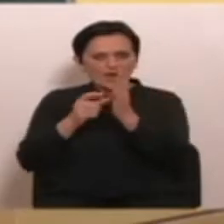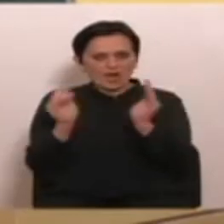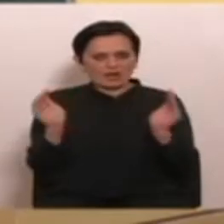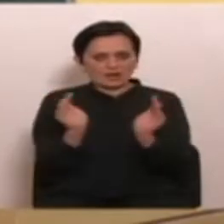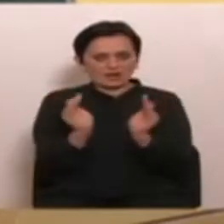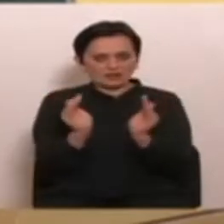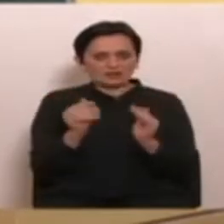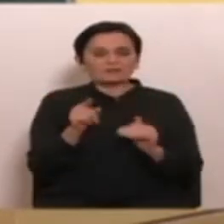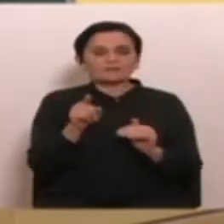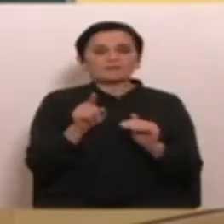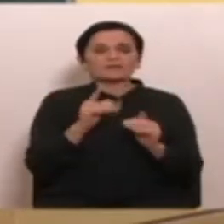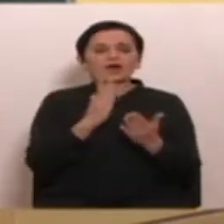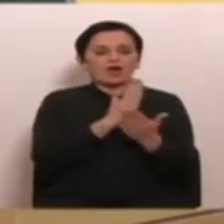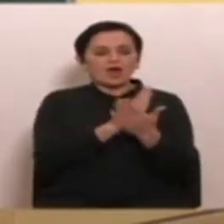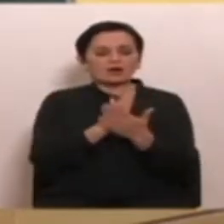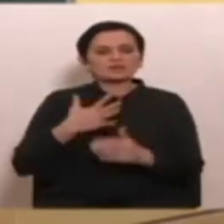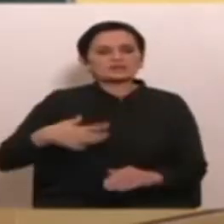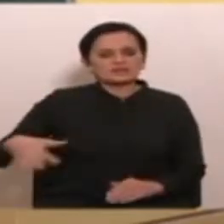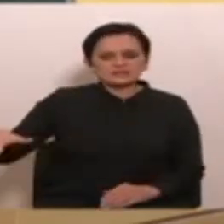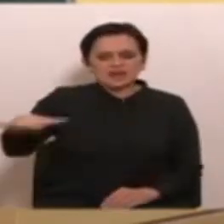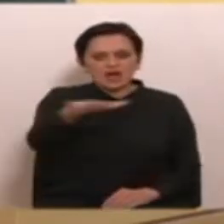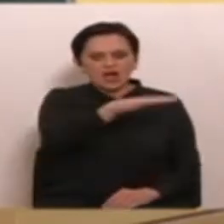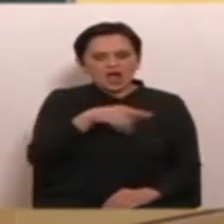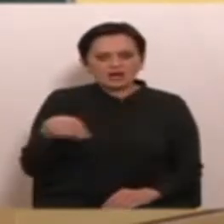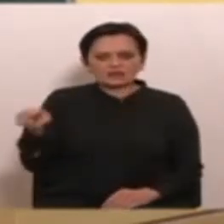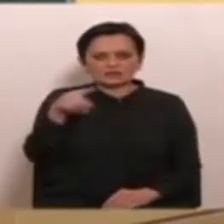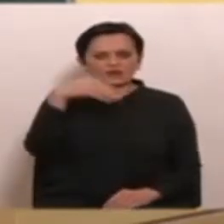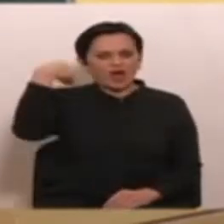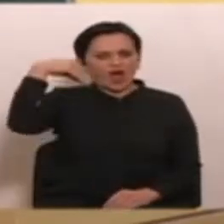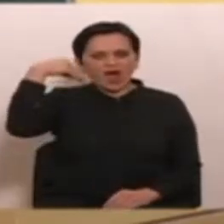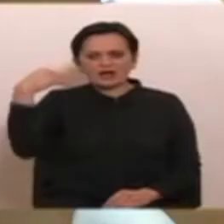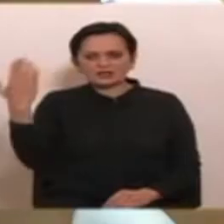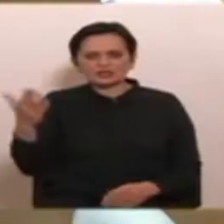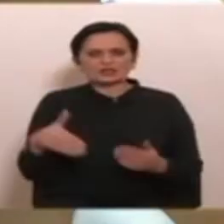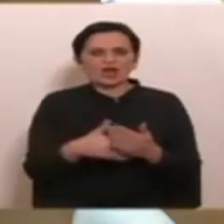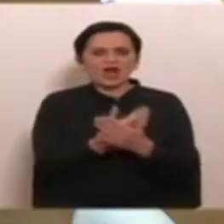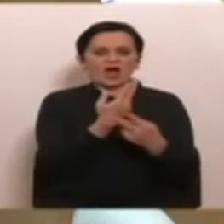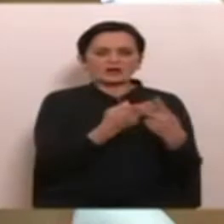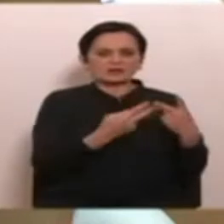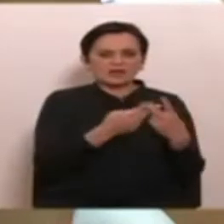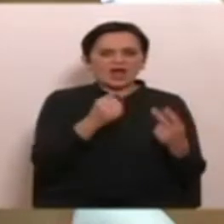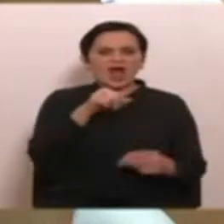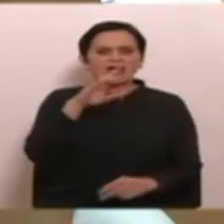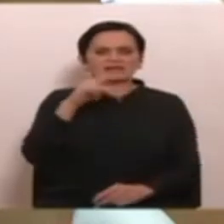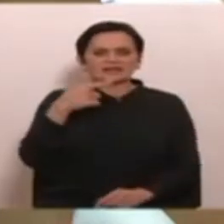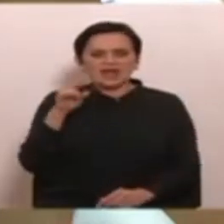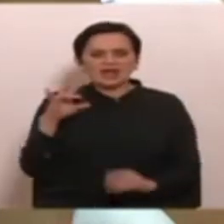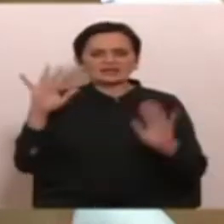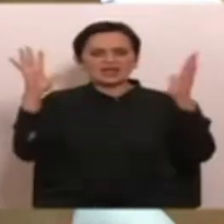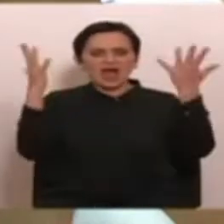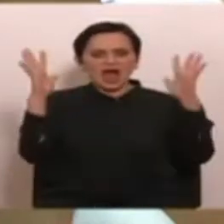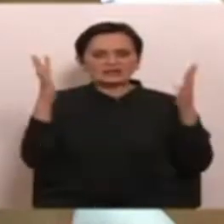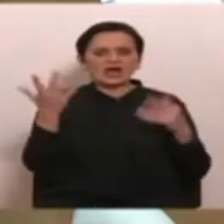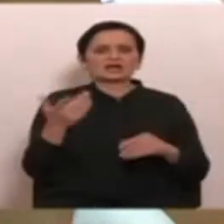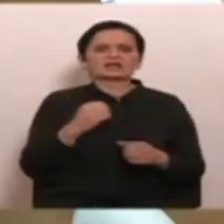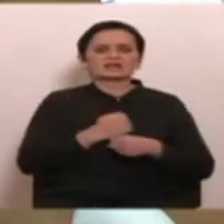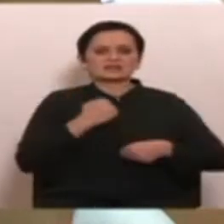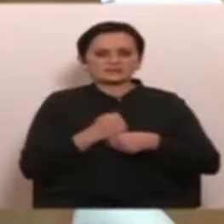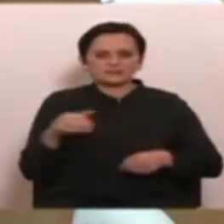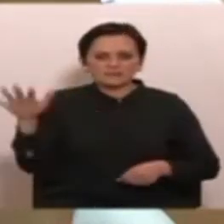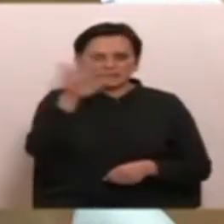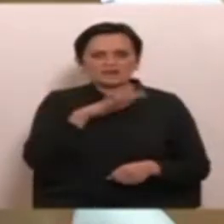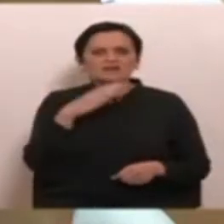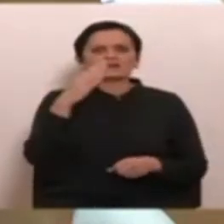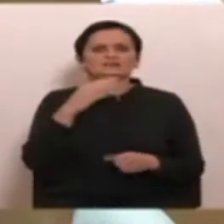რომლებიც განთავსებულია მთელ საქართველოში. აჭარაში, ახალციხეში, ადიგენში, ანაკლიაში, მესტიაში, ოზურგეთში, წყალტუბოში